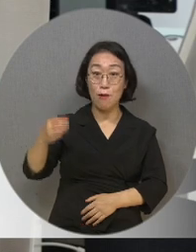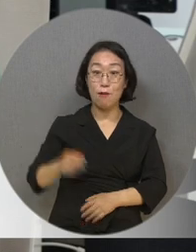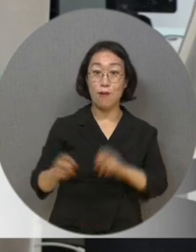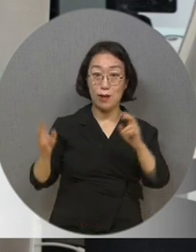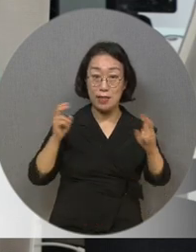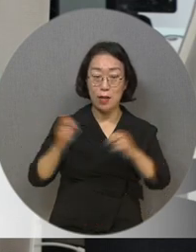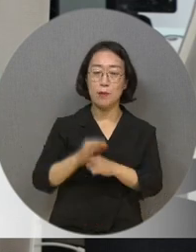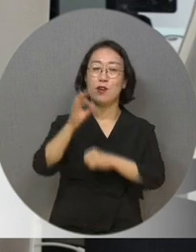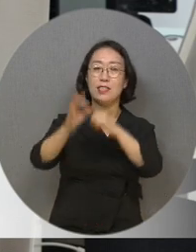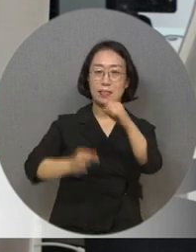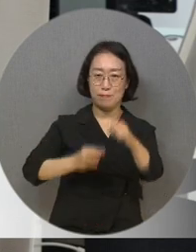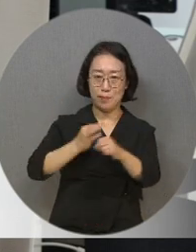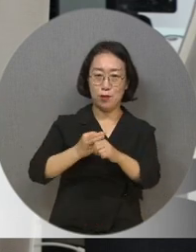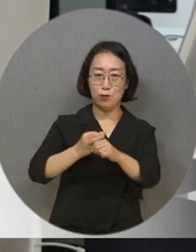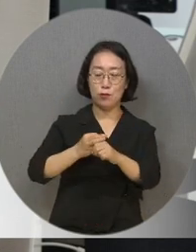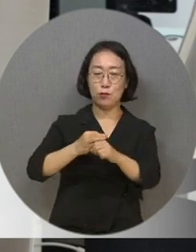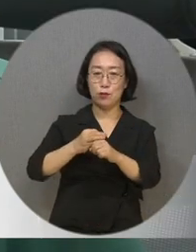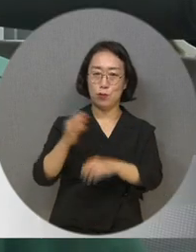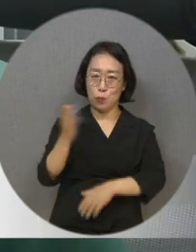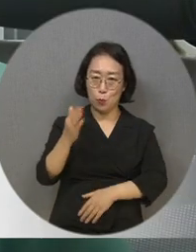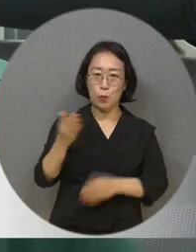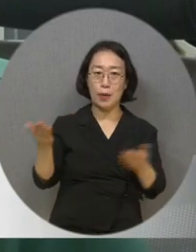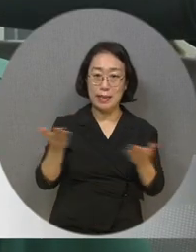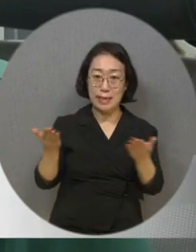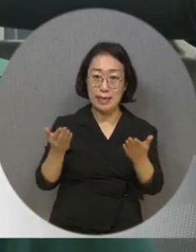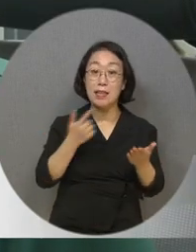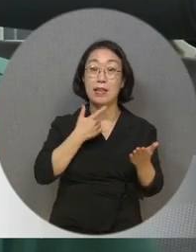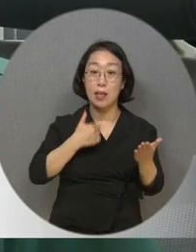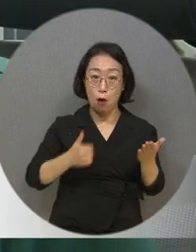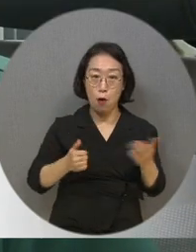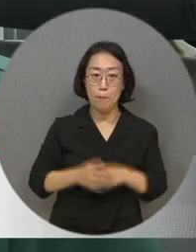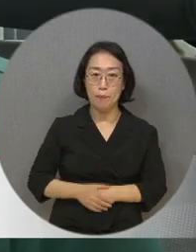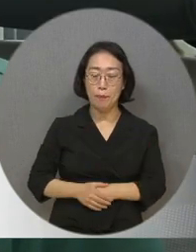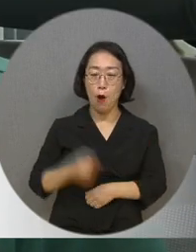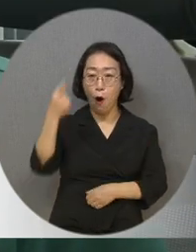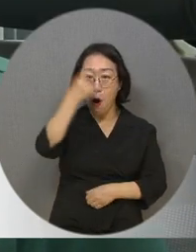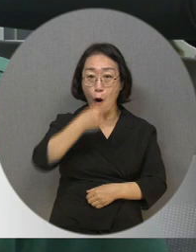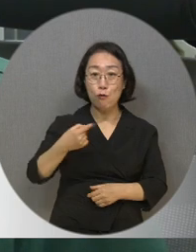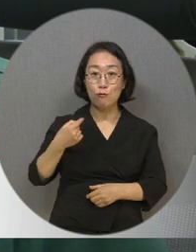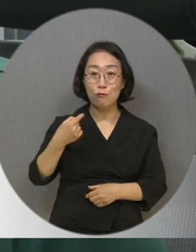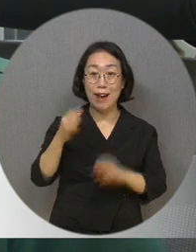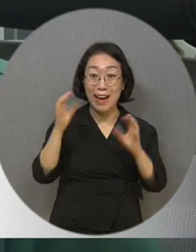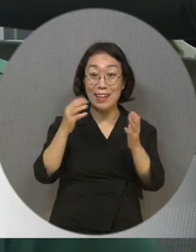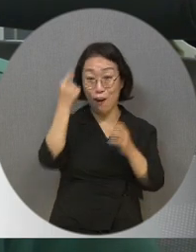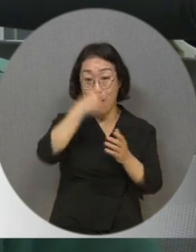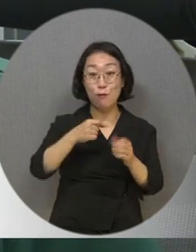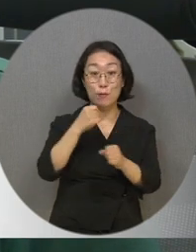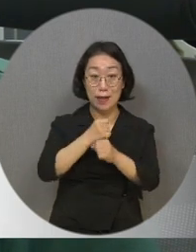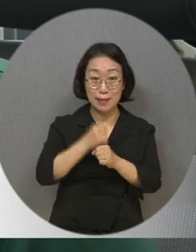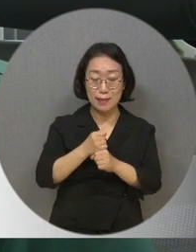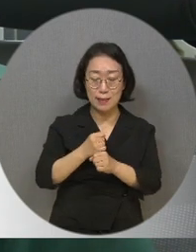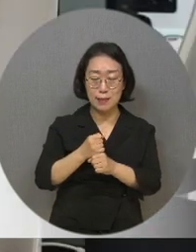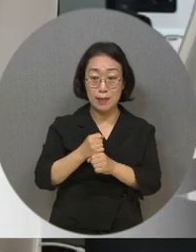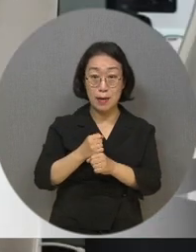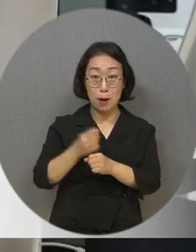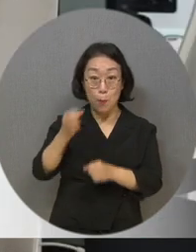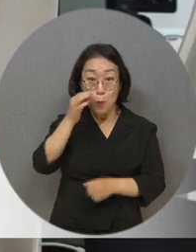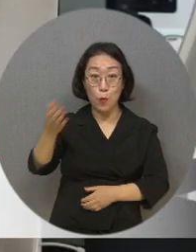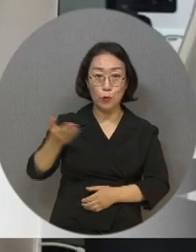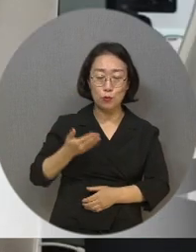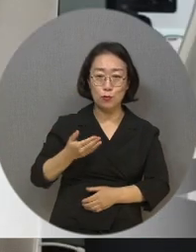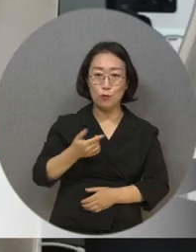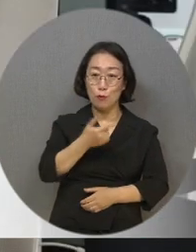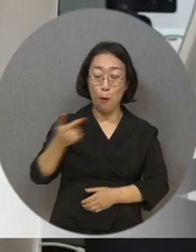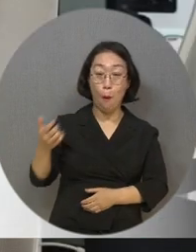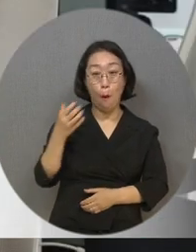연구소에도 한 10년 정도 공부를 하다가 APS의 그 아주 기초적인 모델을 보여주시는 거예요. 근데 너무